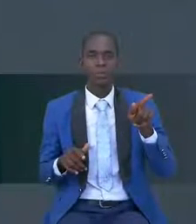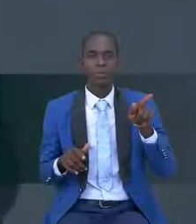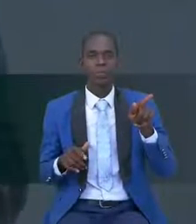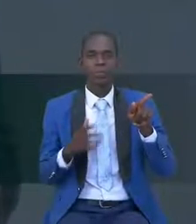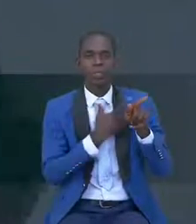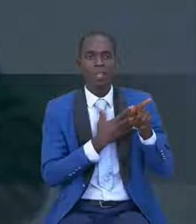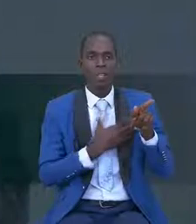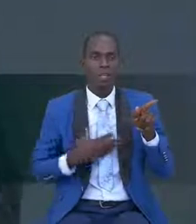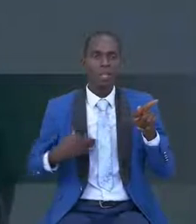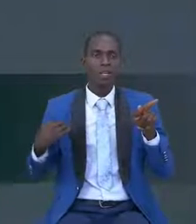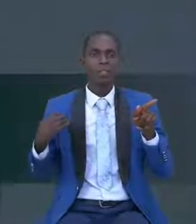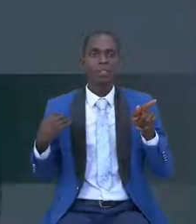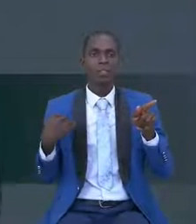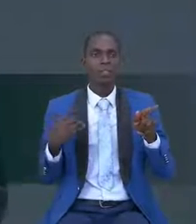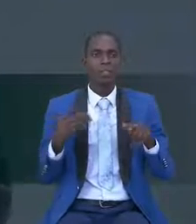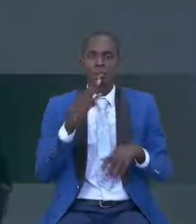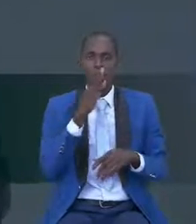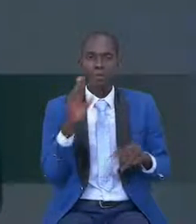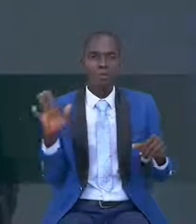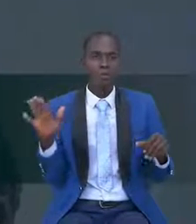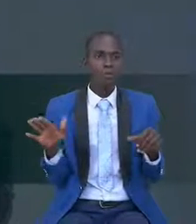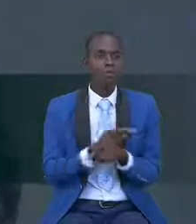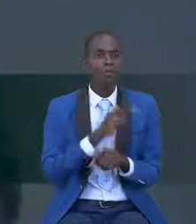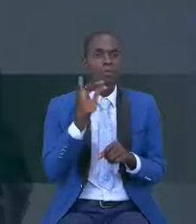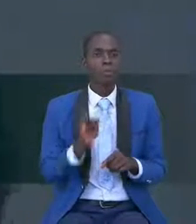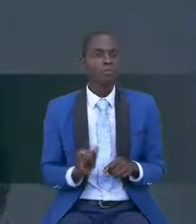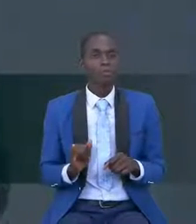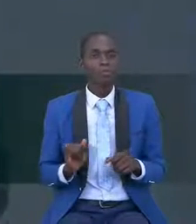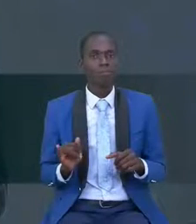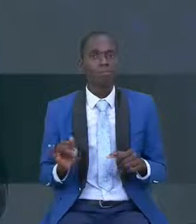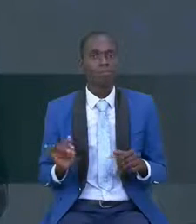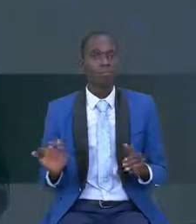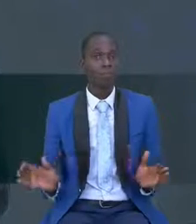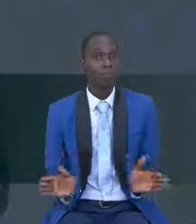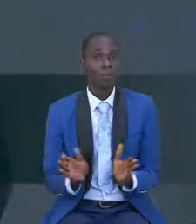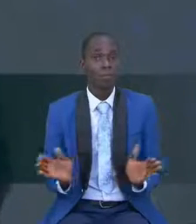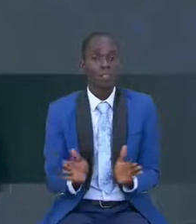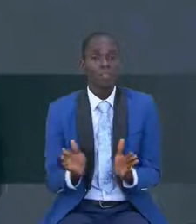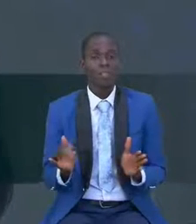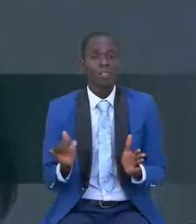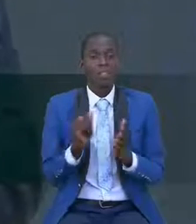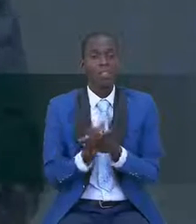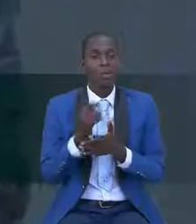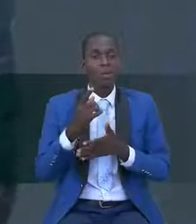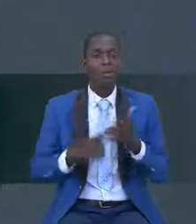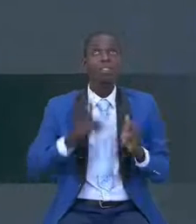pleine conviction que ce qu'il promet, il peut aussi